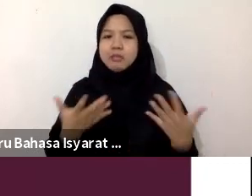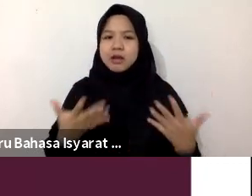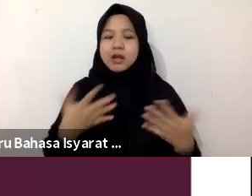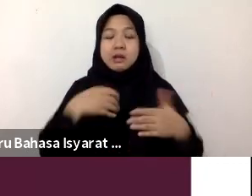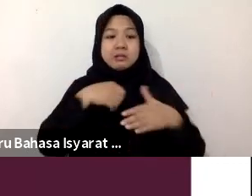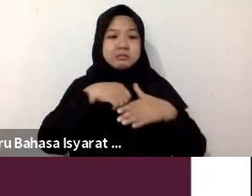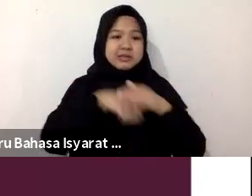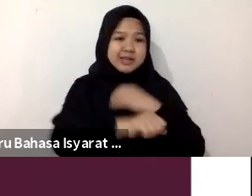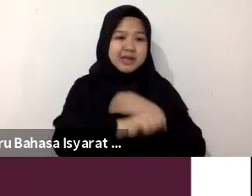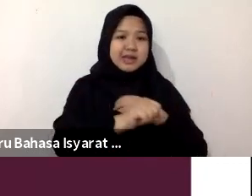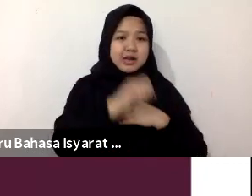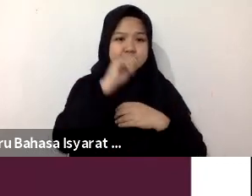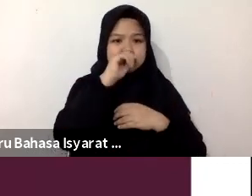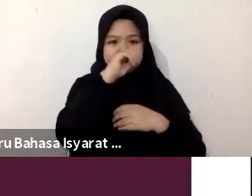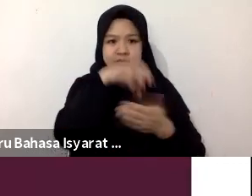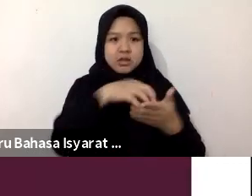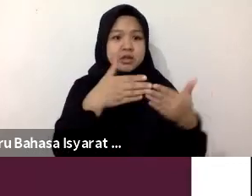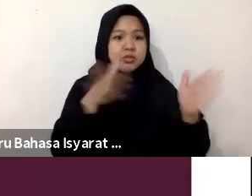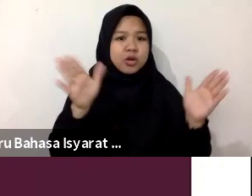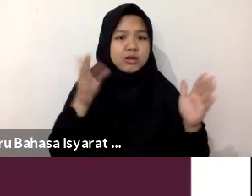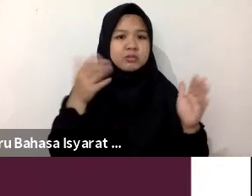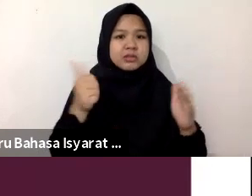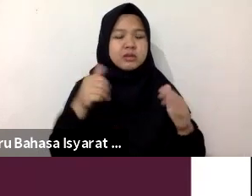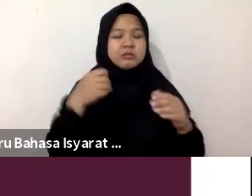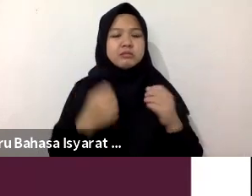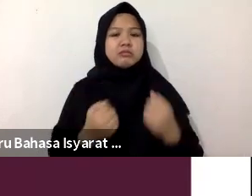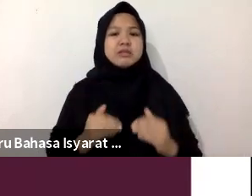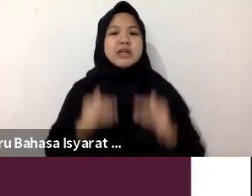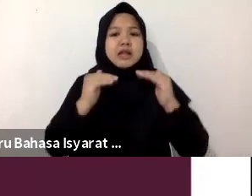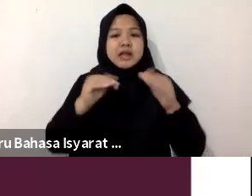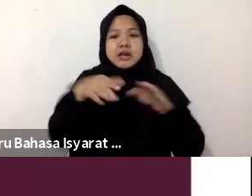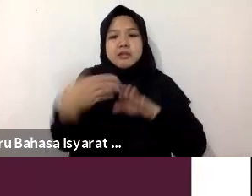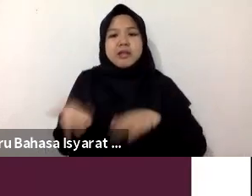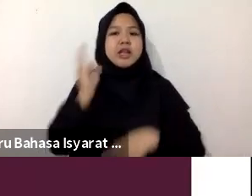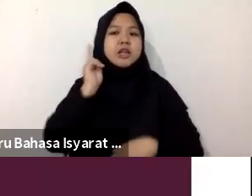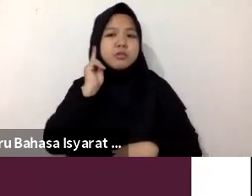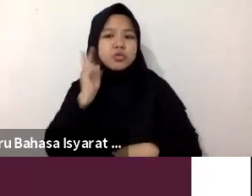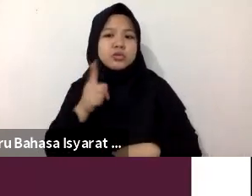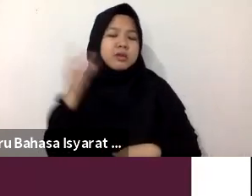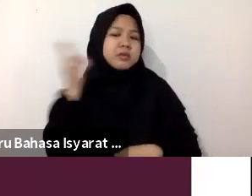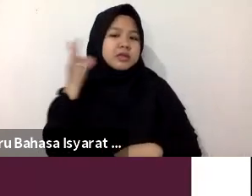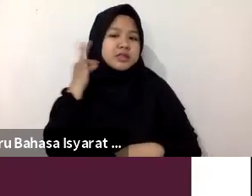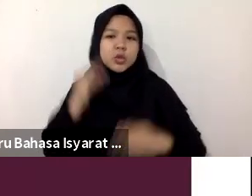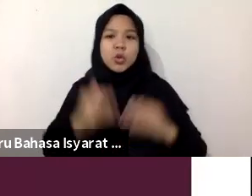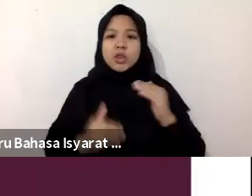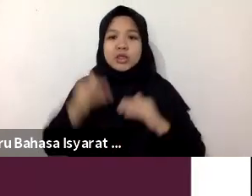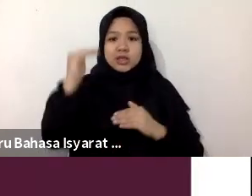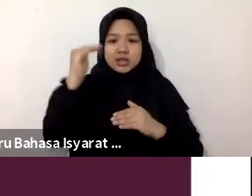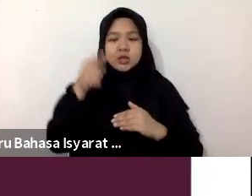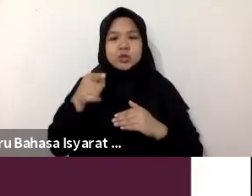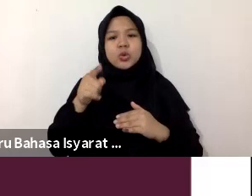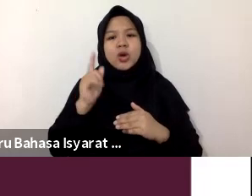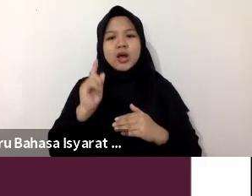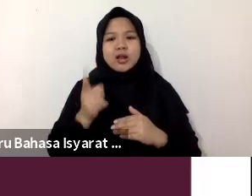rumah meningkat atau meningkatkah kematian ibu gitu? Karena yang berisiko tinggi